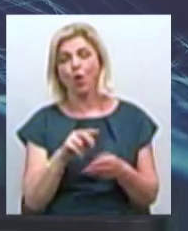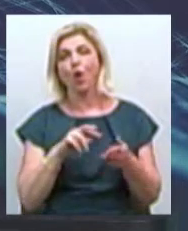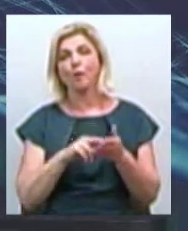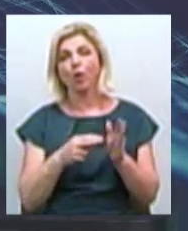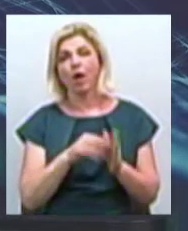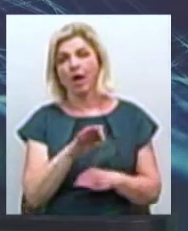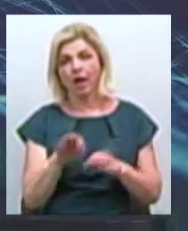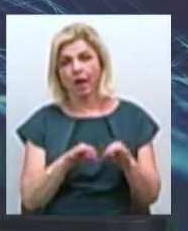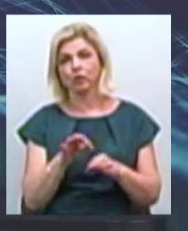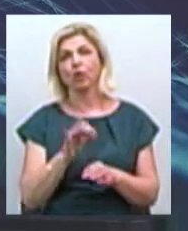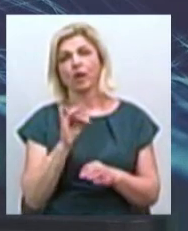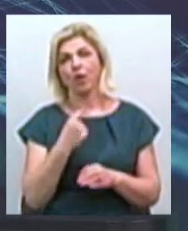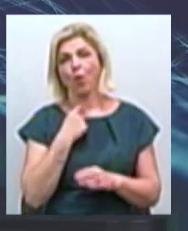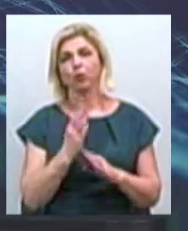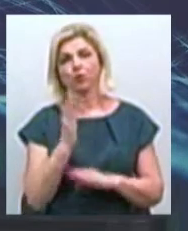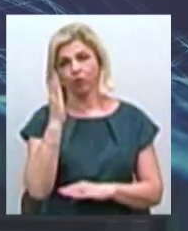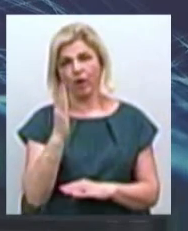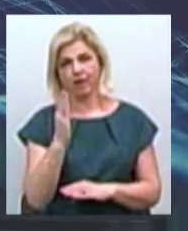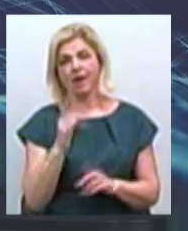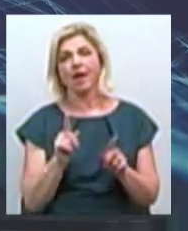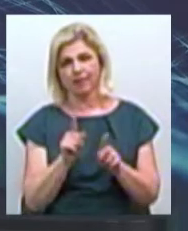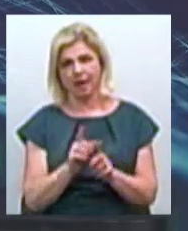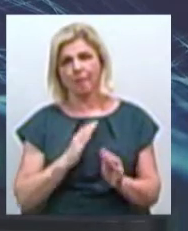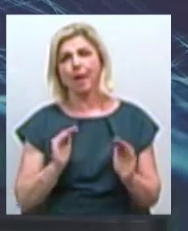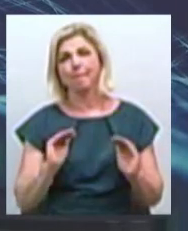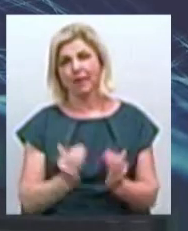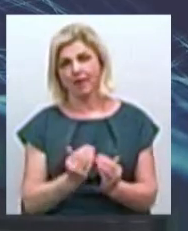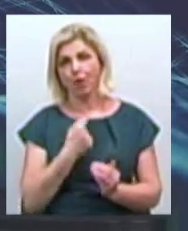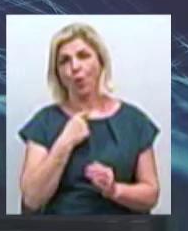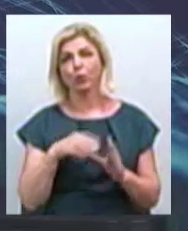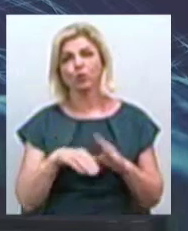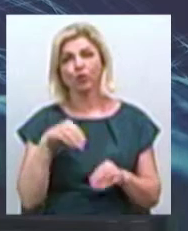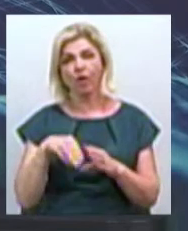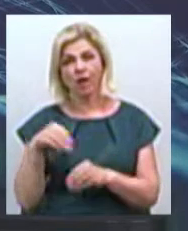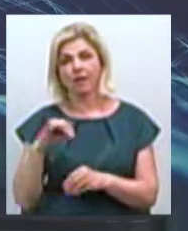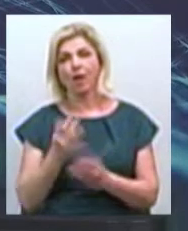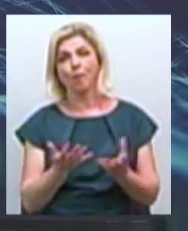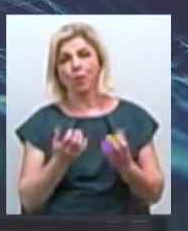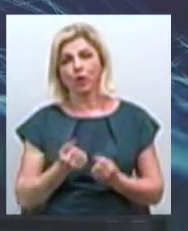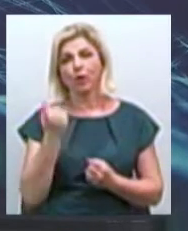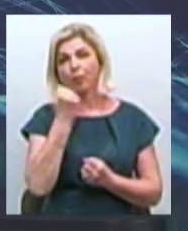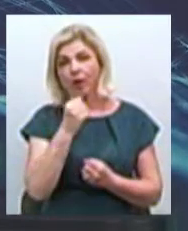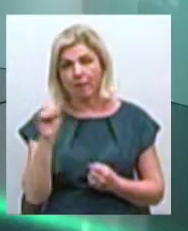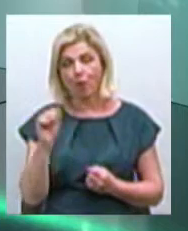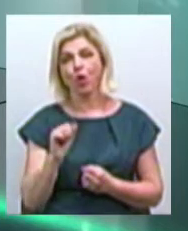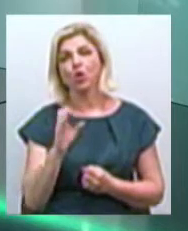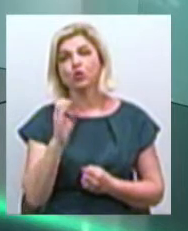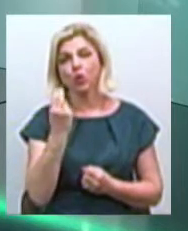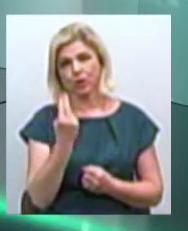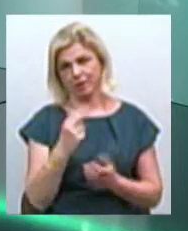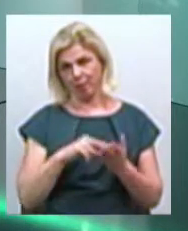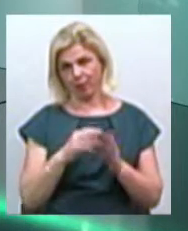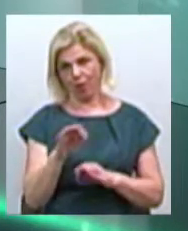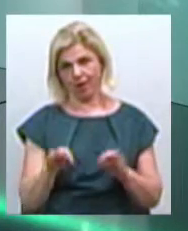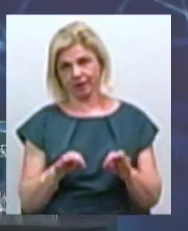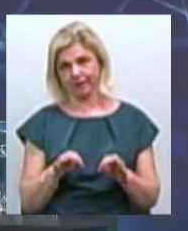раді і голосування за проєкт. До речі, у нас таке було міні-голосування і отримали перемогу саме соціальний проєкт. А скажіть, будь ласка,